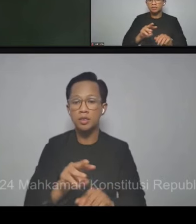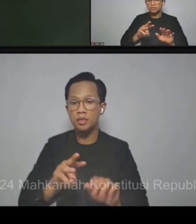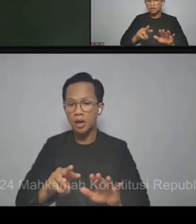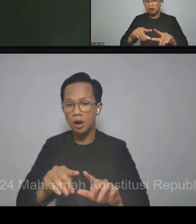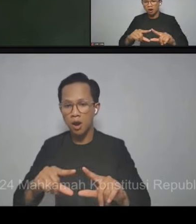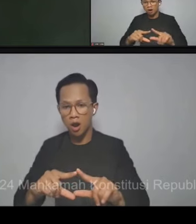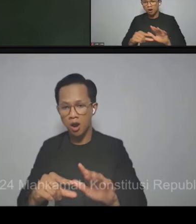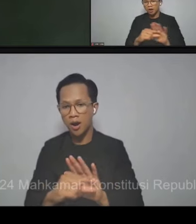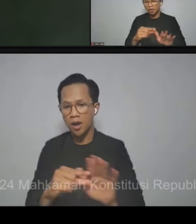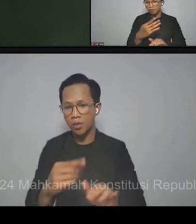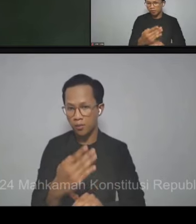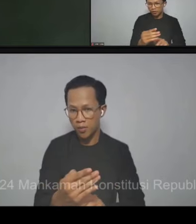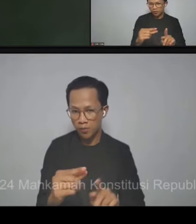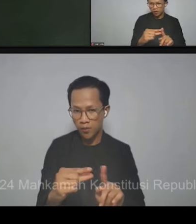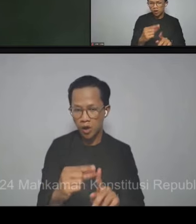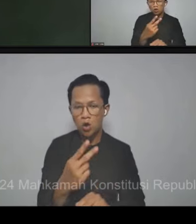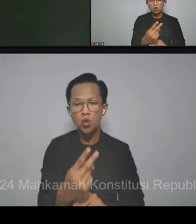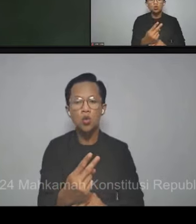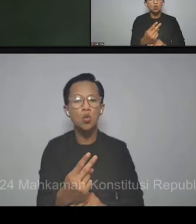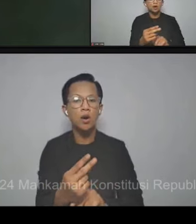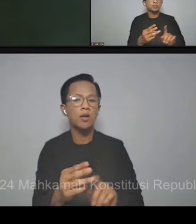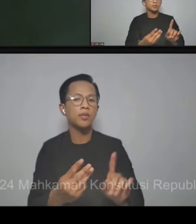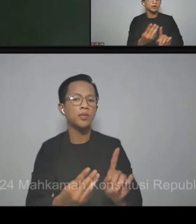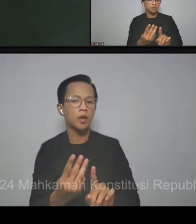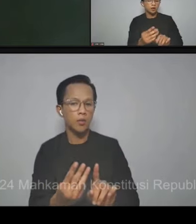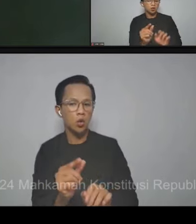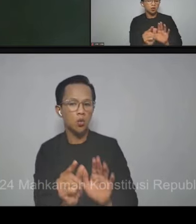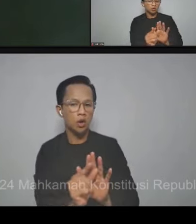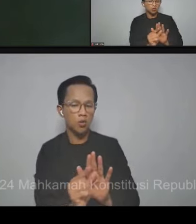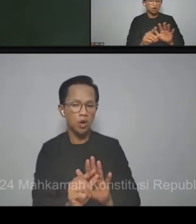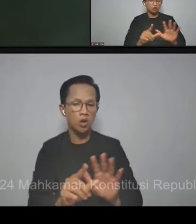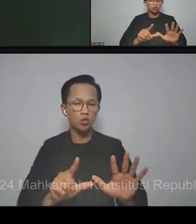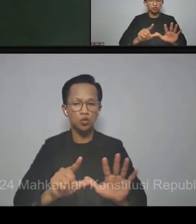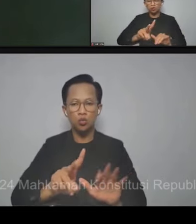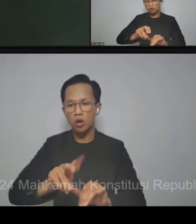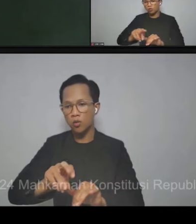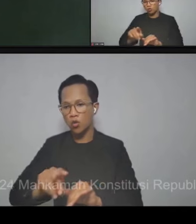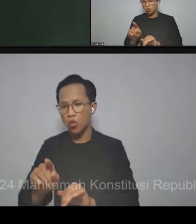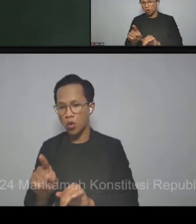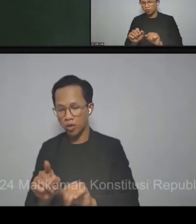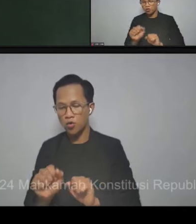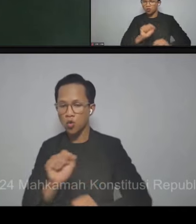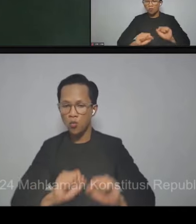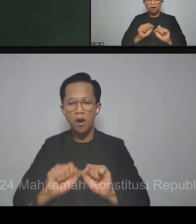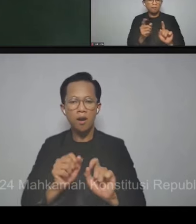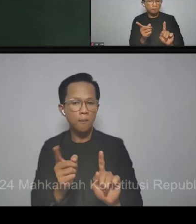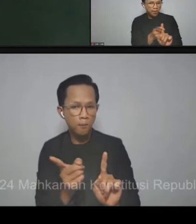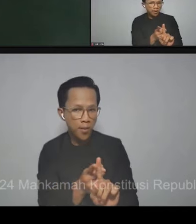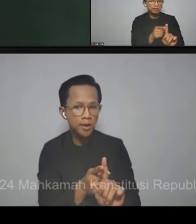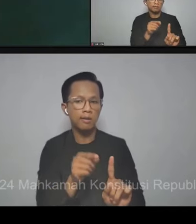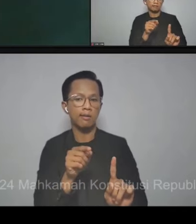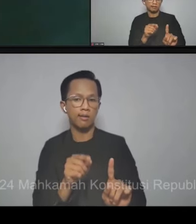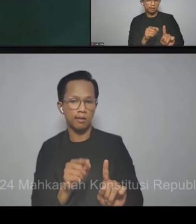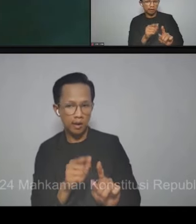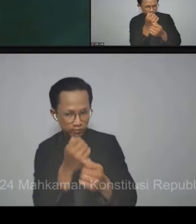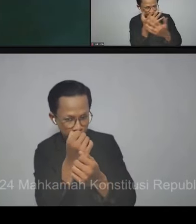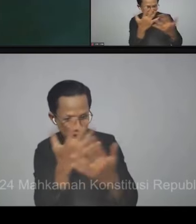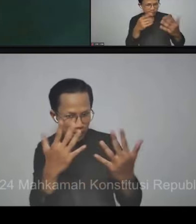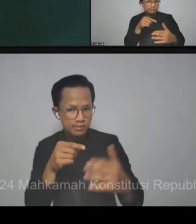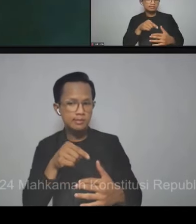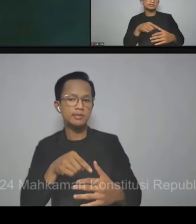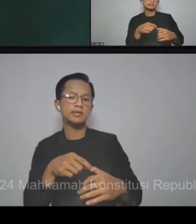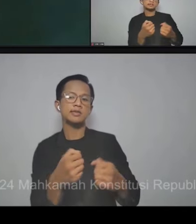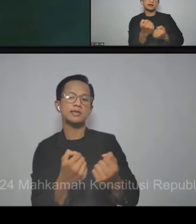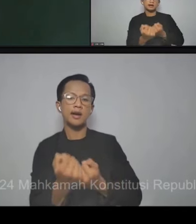2 angka 3 undang-undang 721 yang sesungguhnya merupakan bagian dari tindakan upaya paksa maka hal tersebut jelas merupakan tindakan yang bertentangan dengan